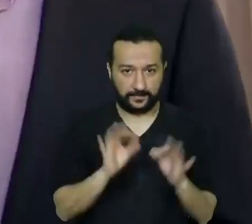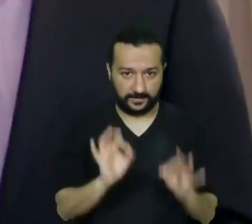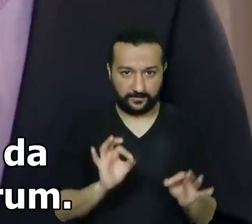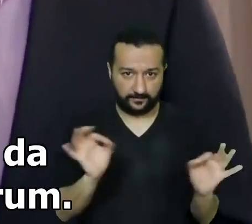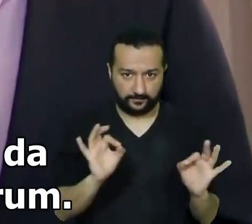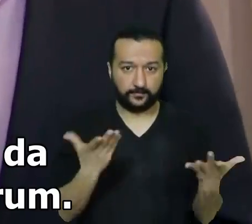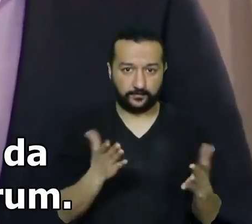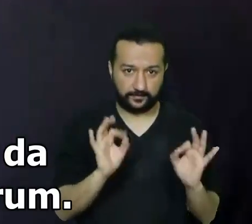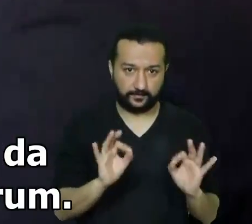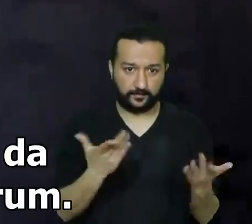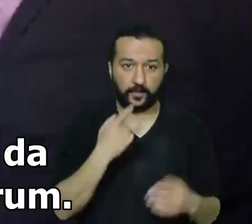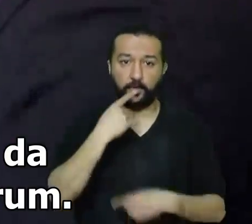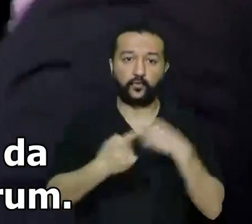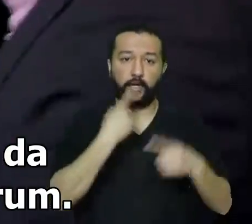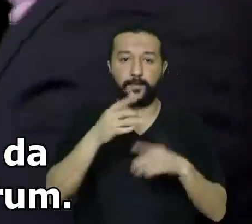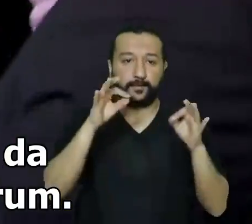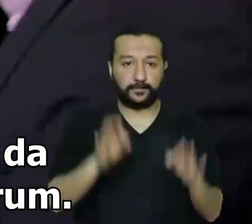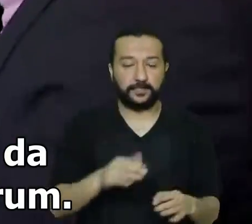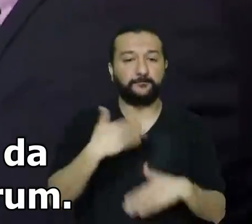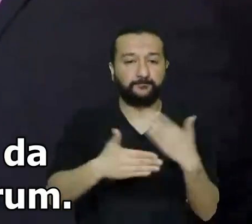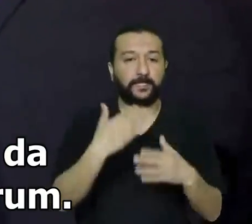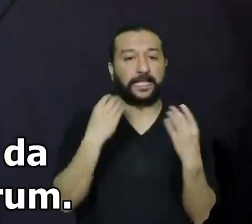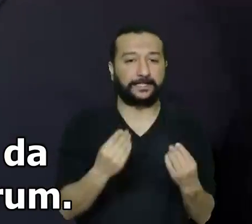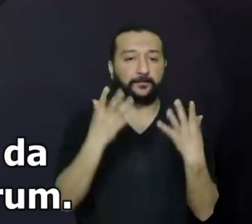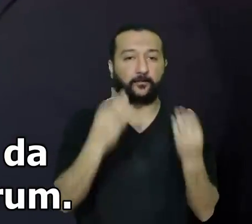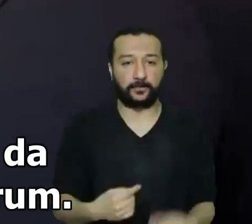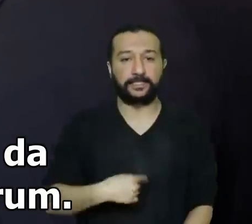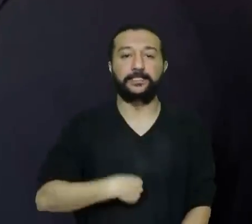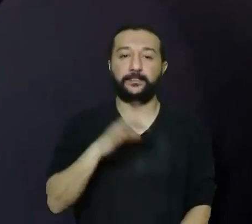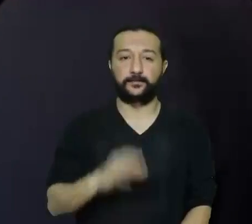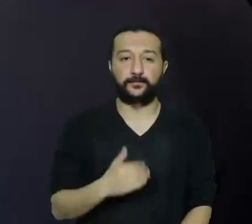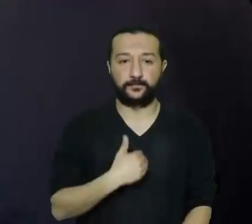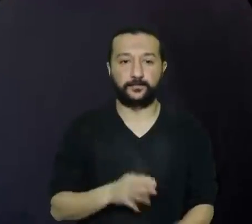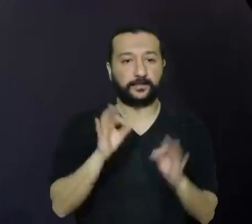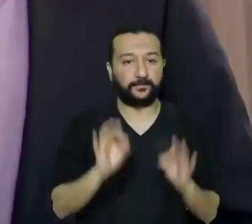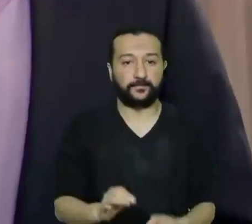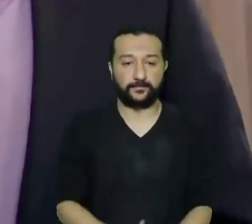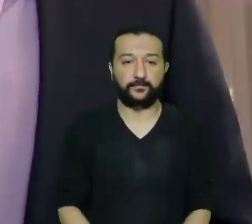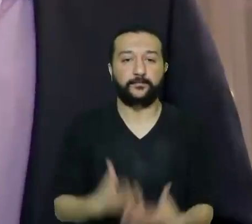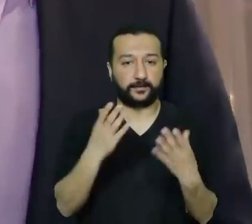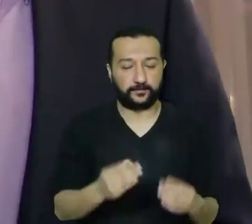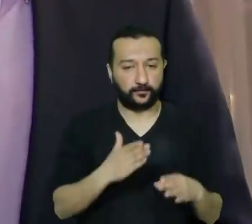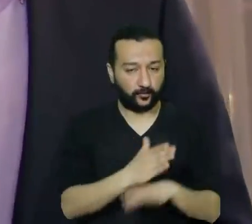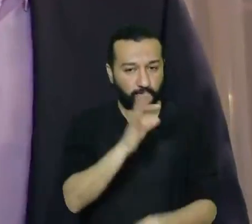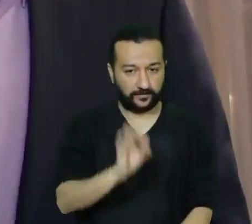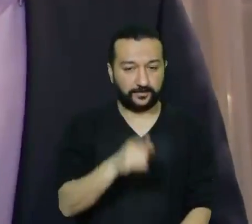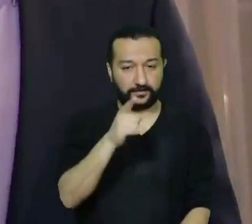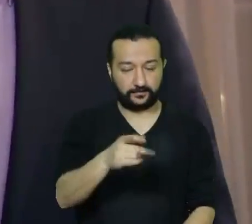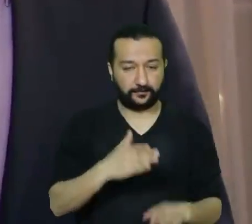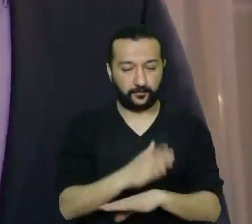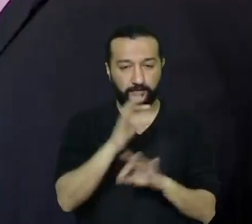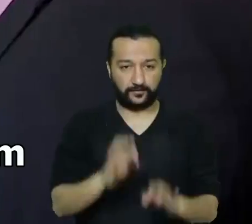Değil mi? Değil mi? Yani söylemeye başladıkça da daha iyi olduğunu hissediyorum. Evet. Tabii evet. Evet.